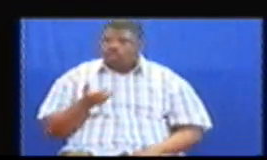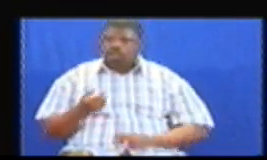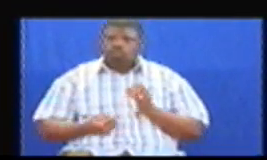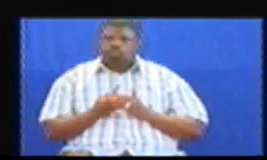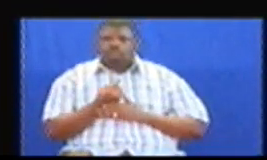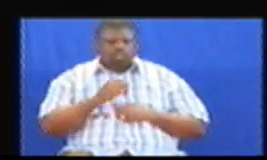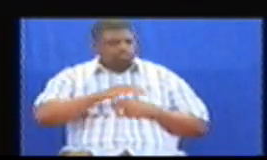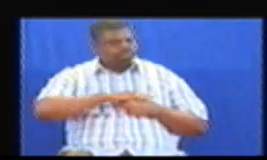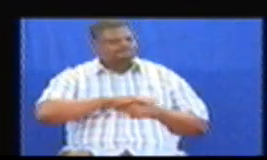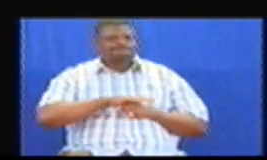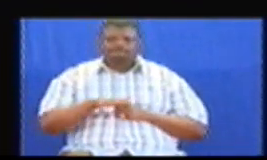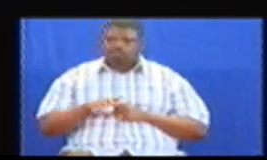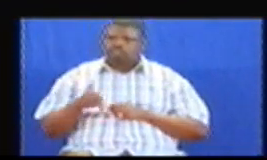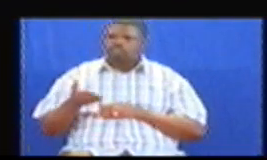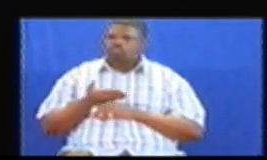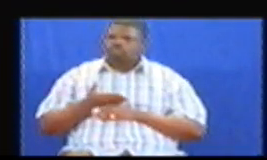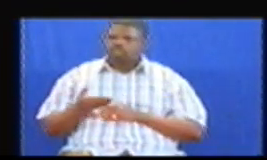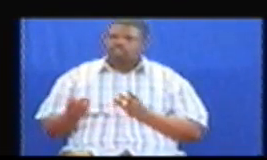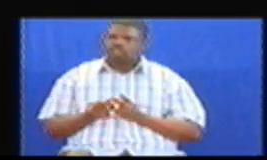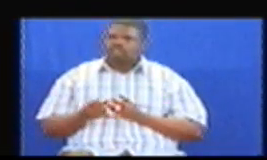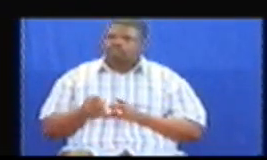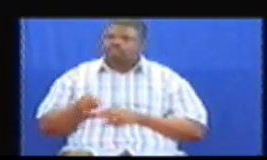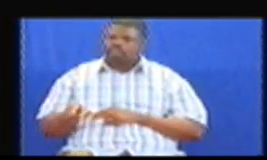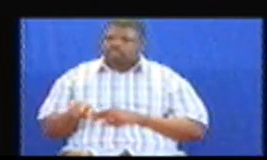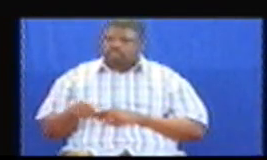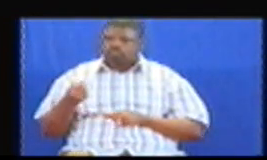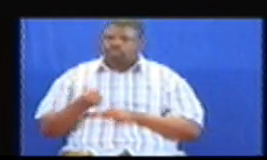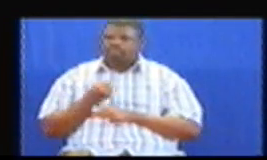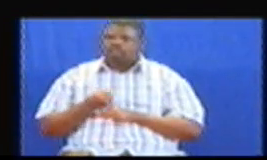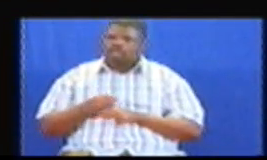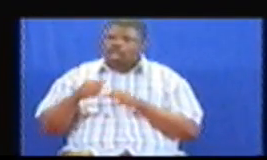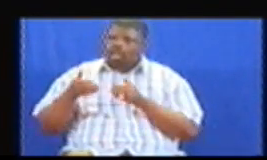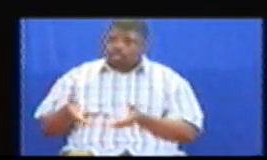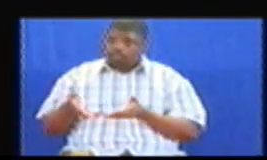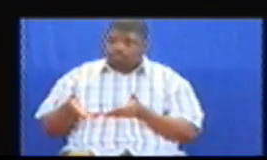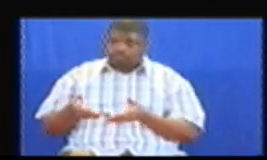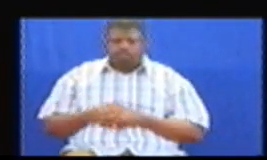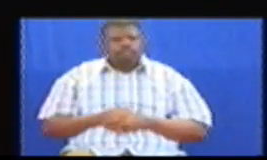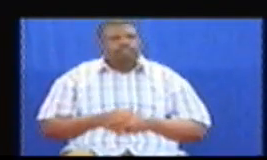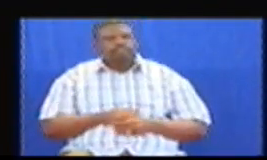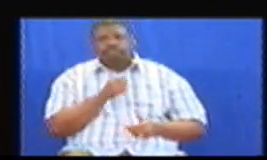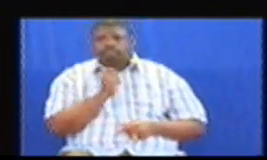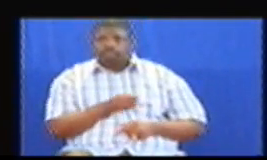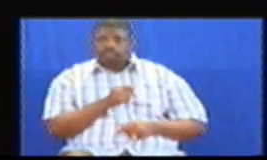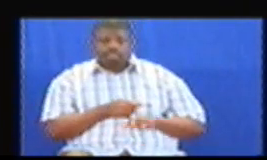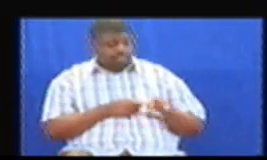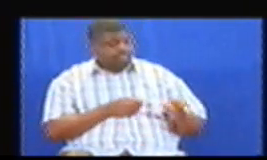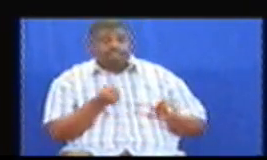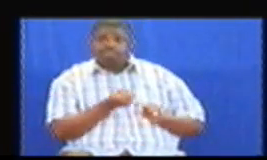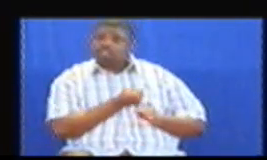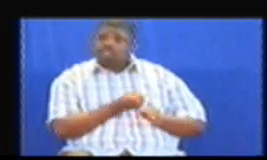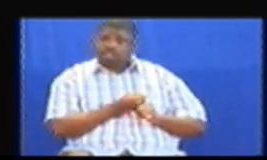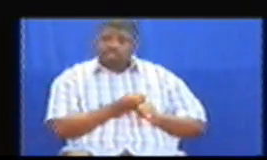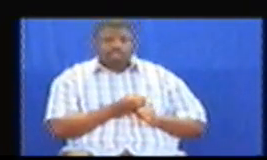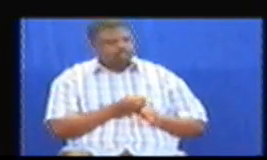iweze kutumika kama mbadala kama hichi ambacho leo hii tunafanya hapa tukiwa bungeni. Mheshimiwa Speaker, hichi kikifanyika kinaweza